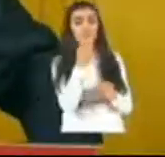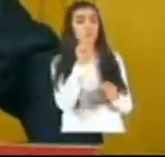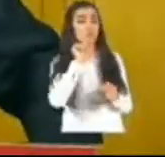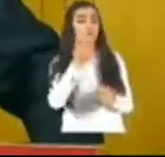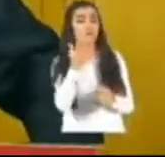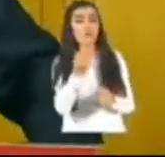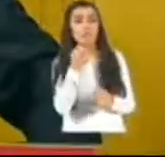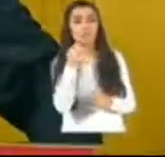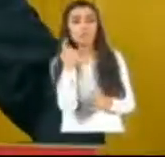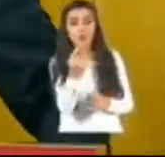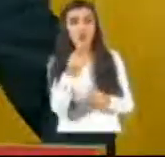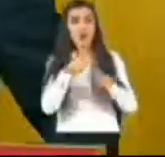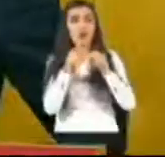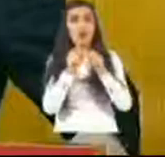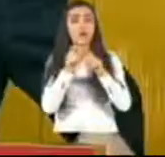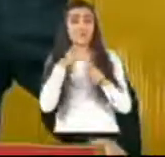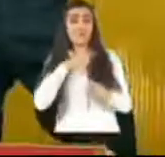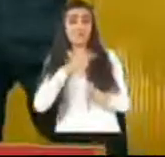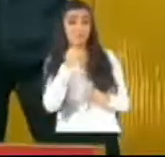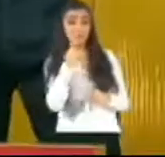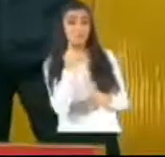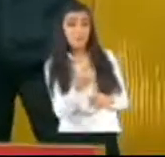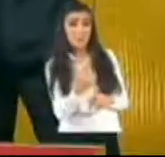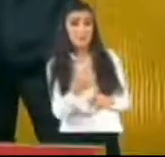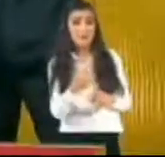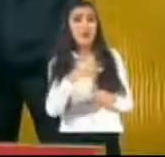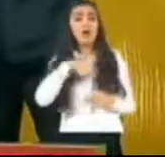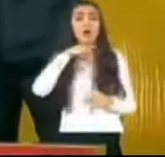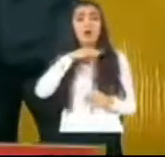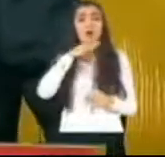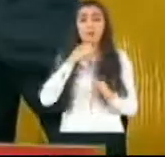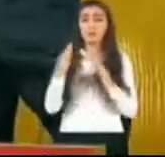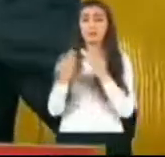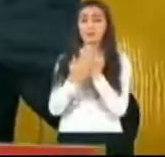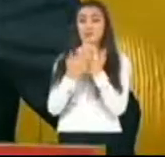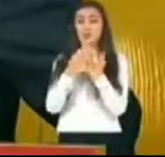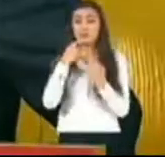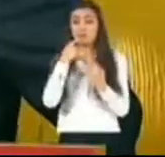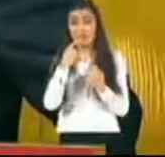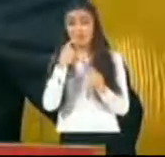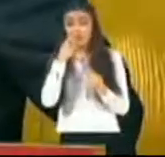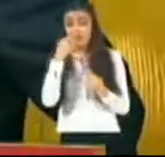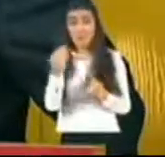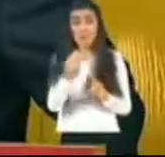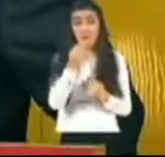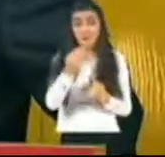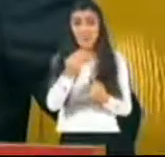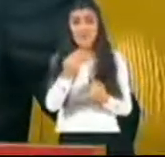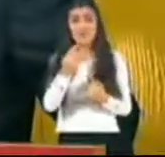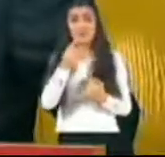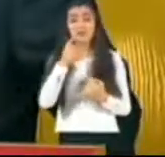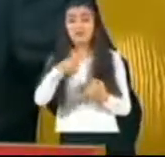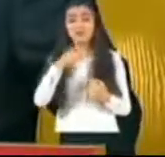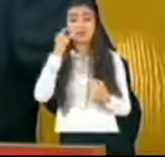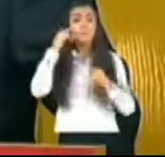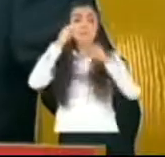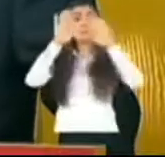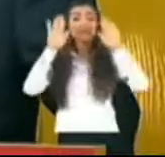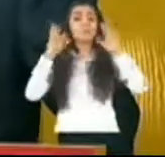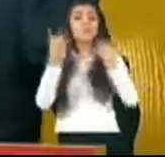oluştur. ABD istiyor diye, Avrupa dayatıyor bahanesiyle bu millet teslim